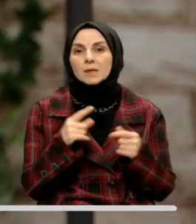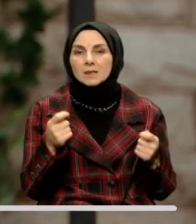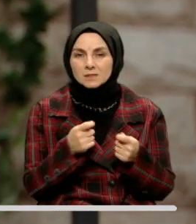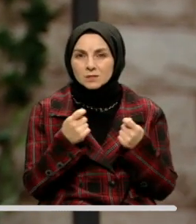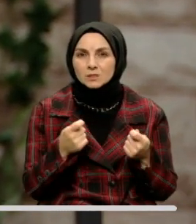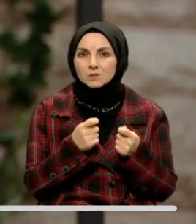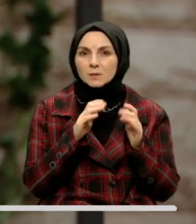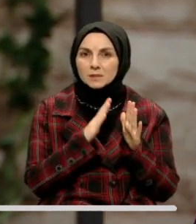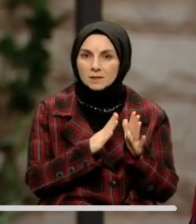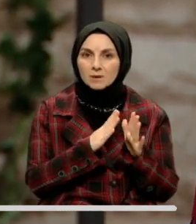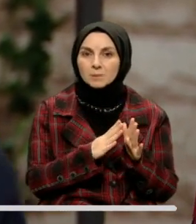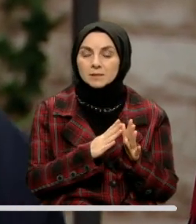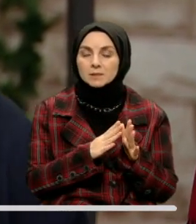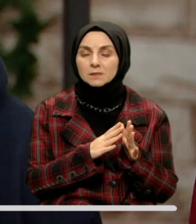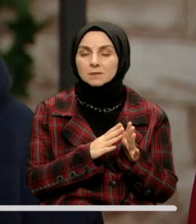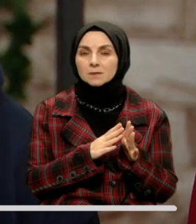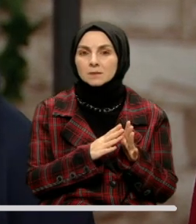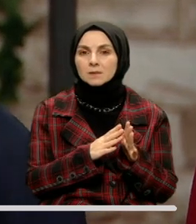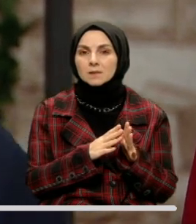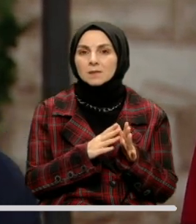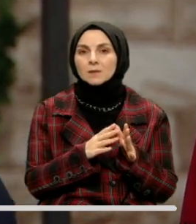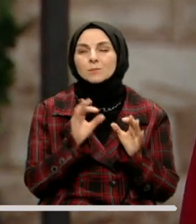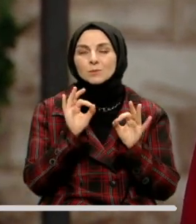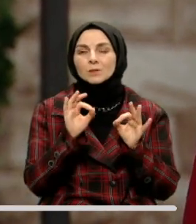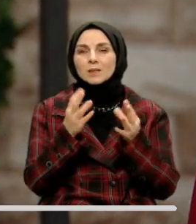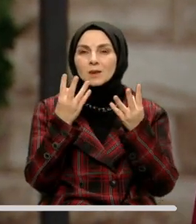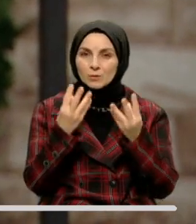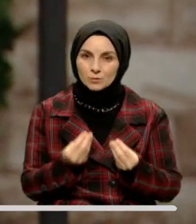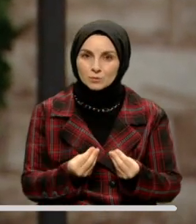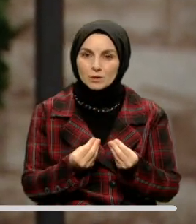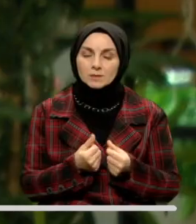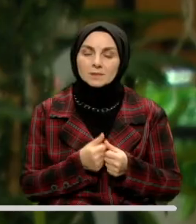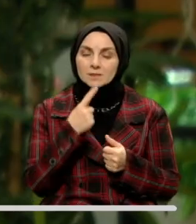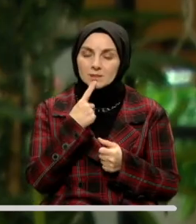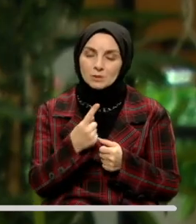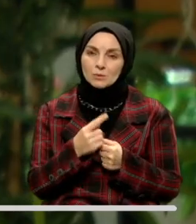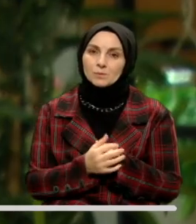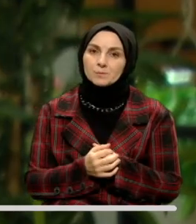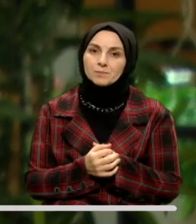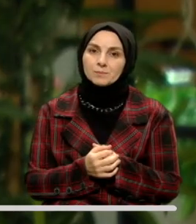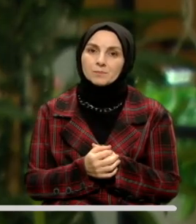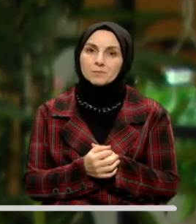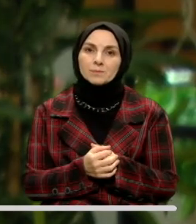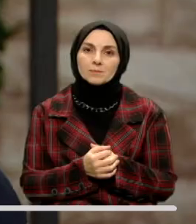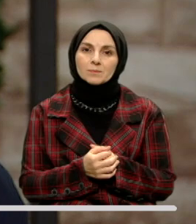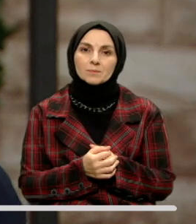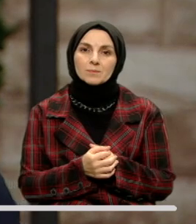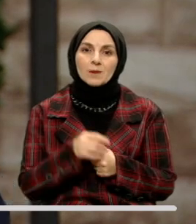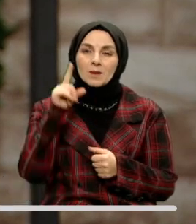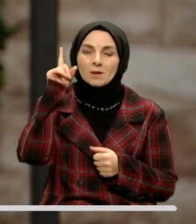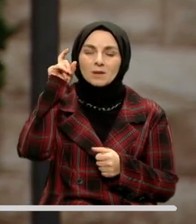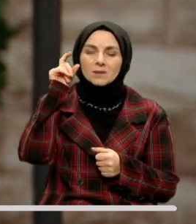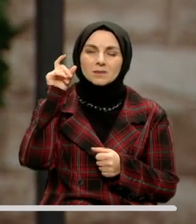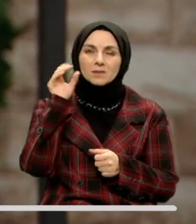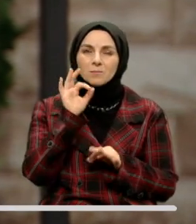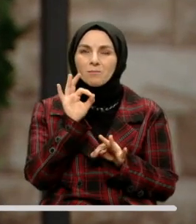Çalışmaya devam edin. Hani her türlü olacak yani. Olacak. Evet. Süper. Olacak diyorsun. Kesinlikle. Yani. Bunun İyice zekayla pek bir alakası olduğunu